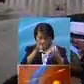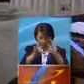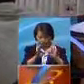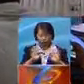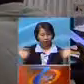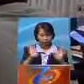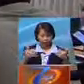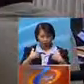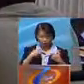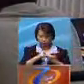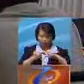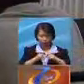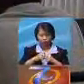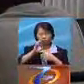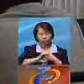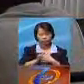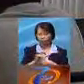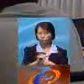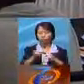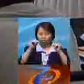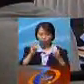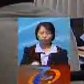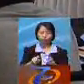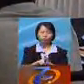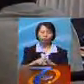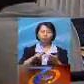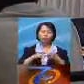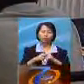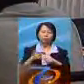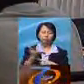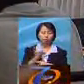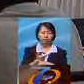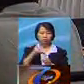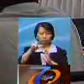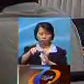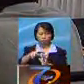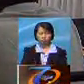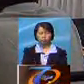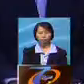tidak mengalami sebarang masalah kecederaan yang boleh mengganggu latihan mereka.